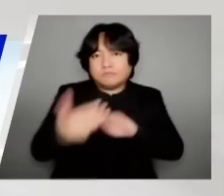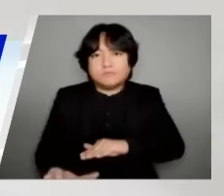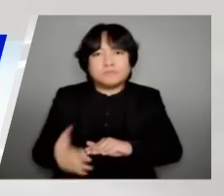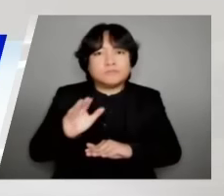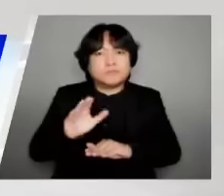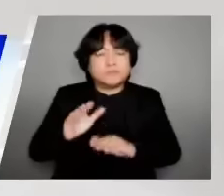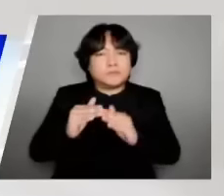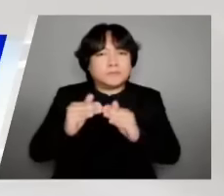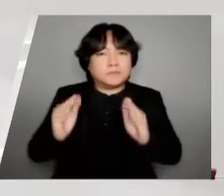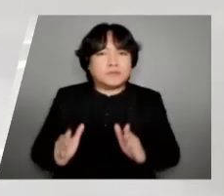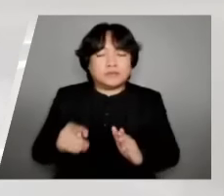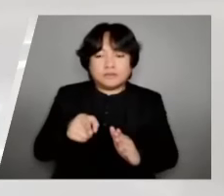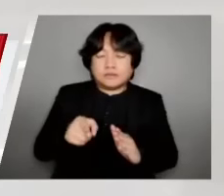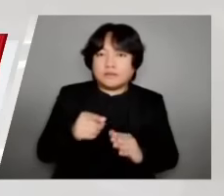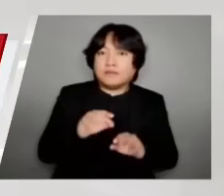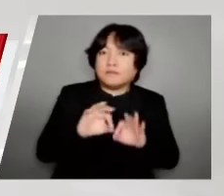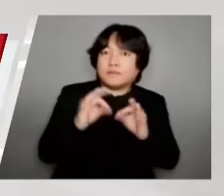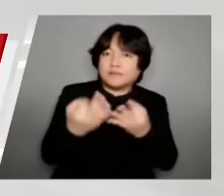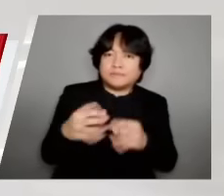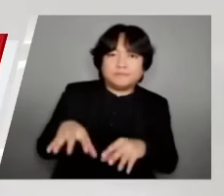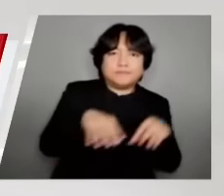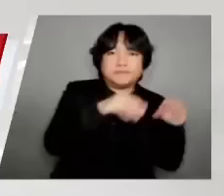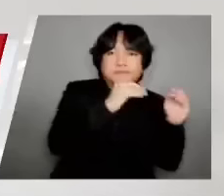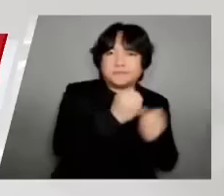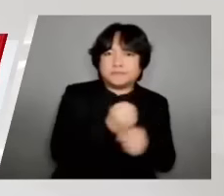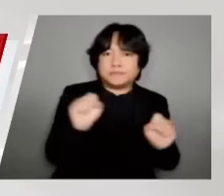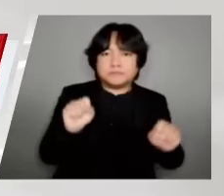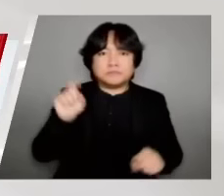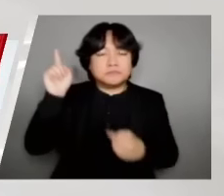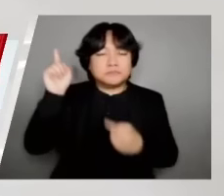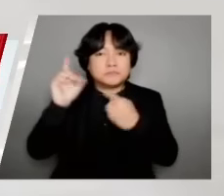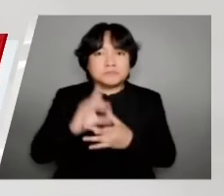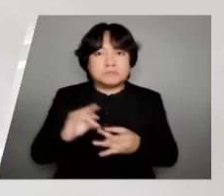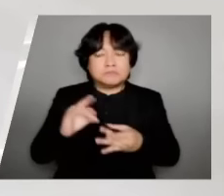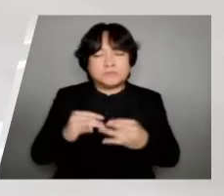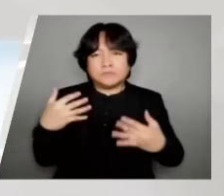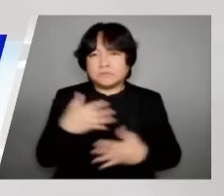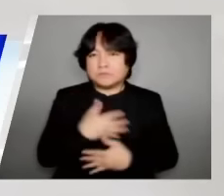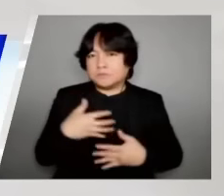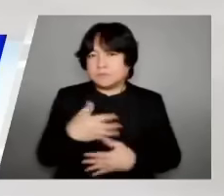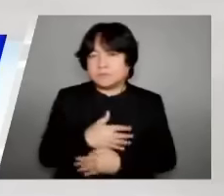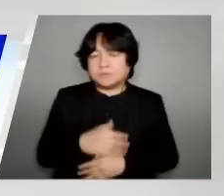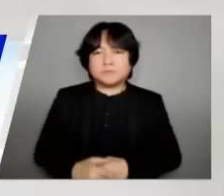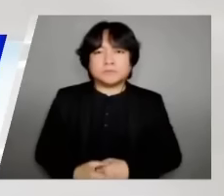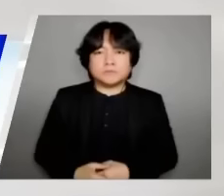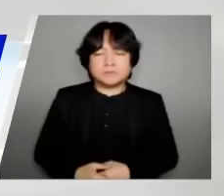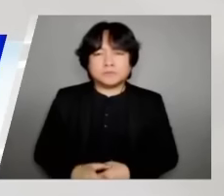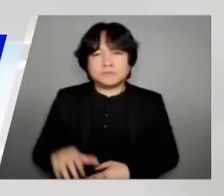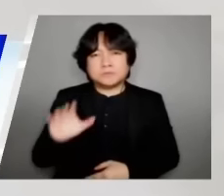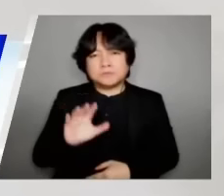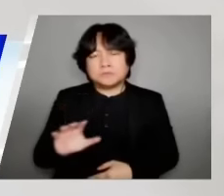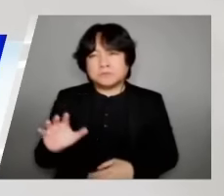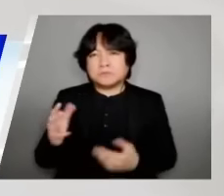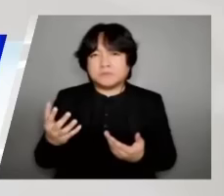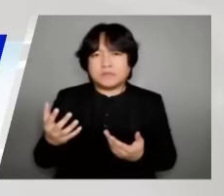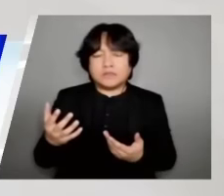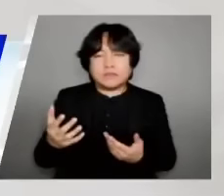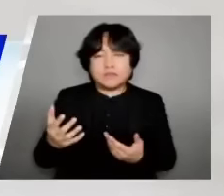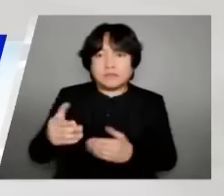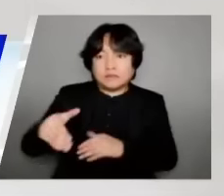Sobra po, nakakatakot po. Maigi na lang po araw po, hindi po gabi nangyari. Baka